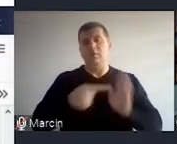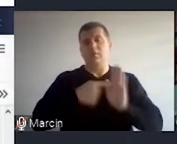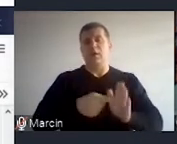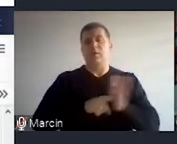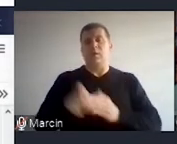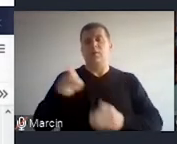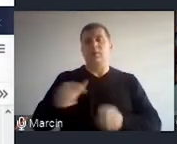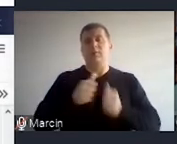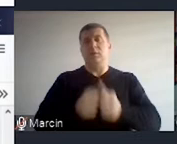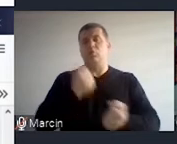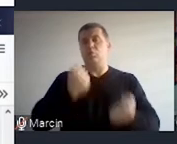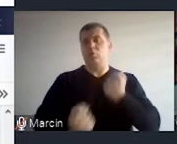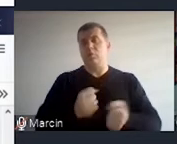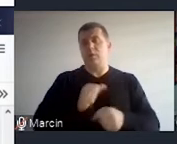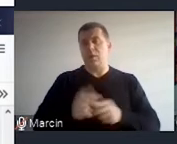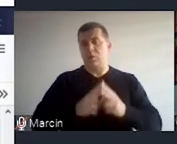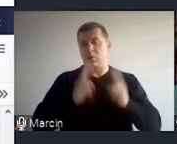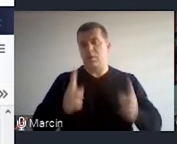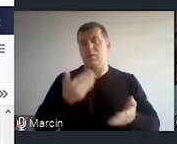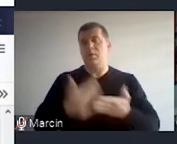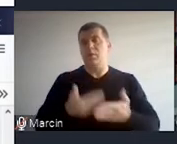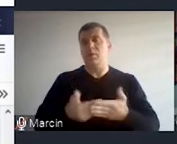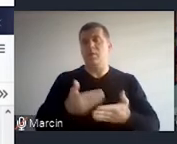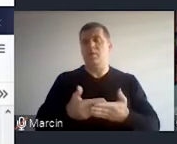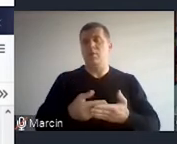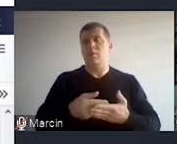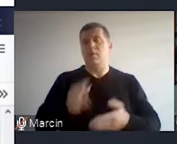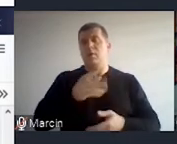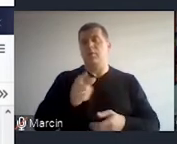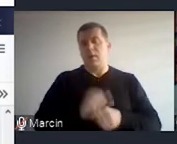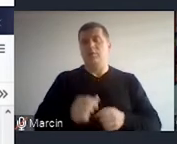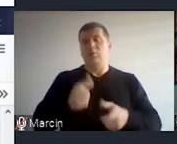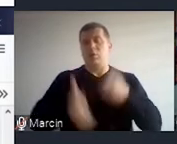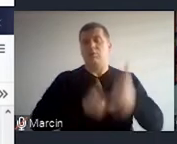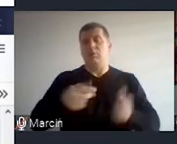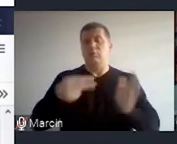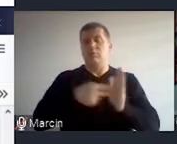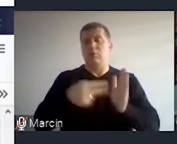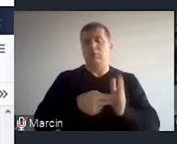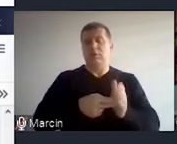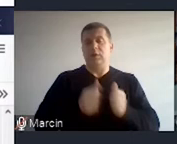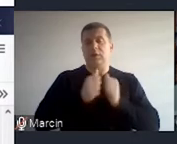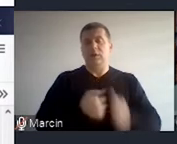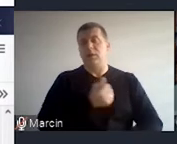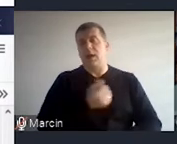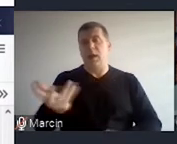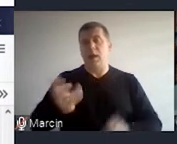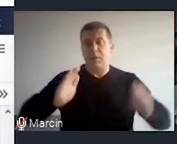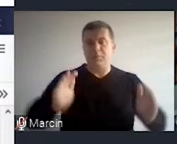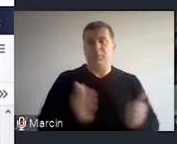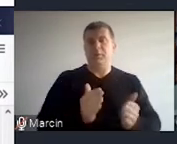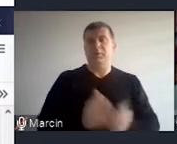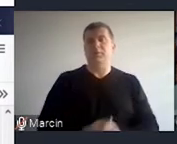zadania? Trudno jest określić wskaźnik, dlatego występuje dzielenie zadania na kilka